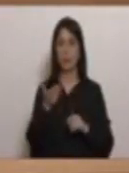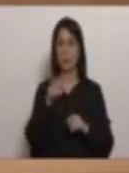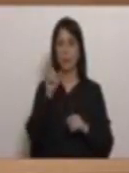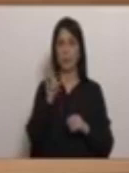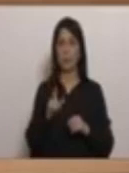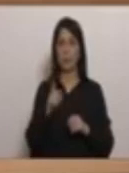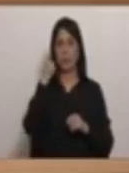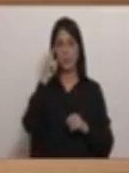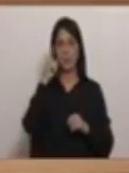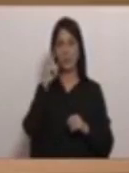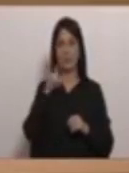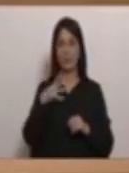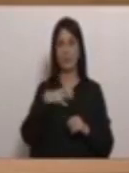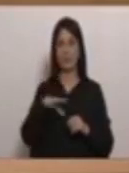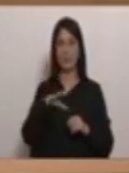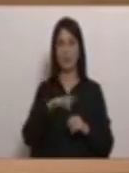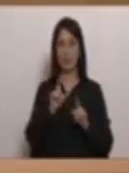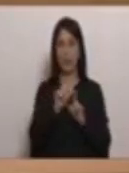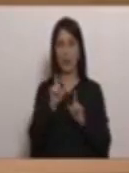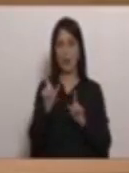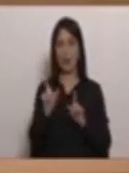რომლის ინიციატივითაც საქართველოს გამოიყო